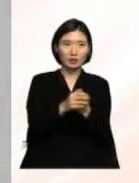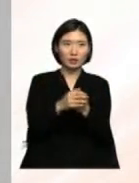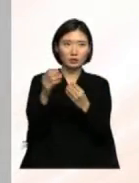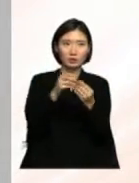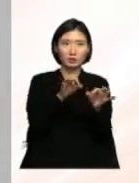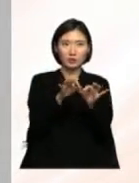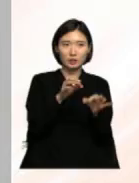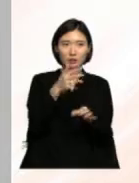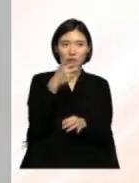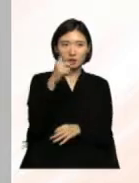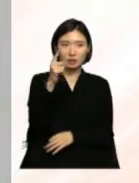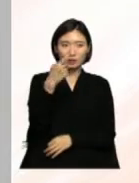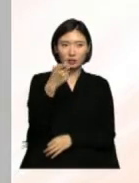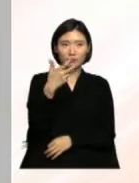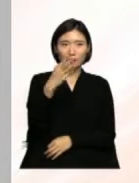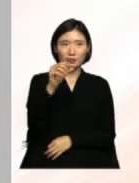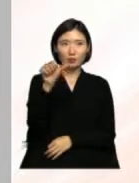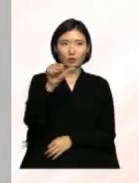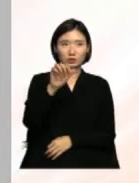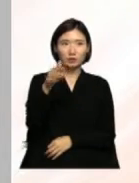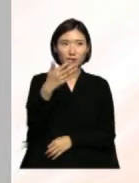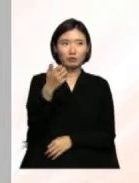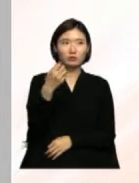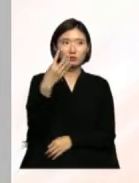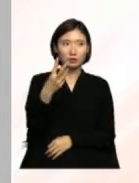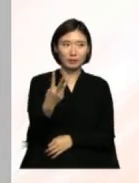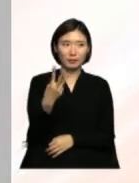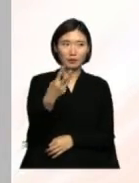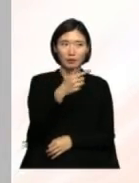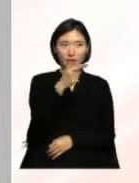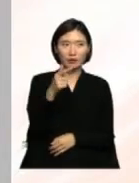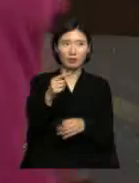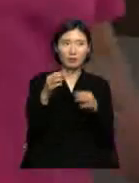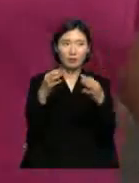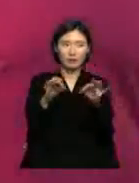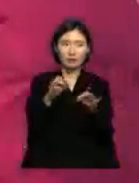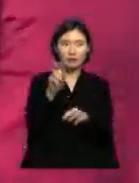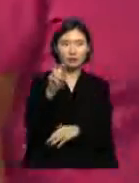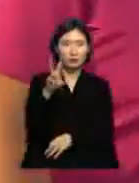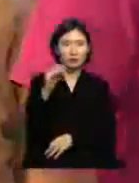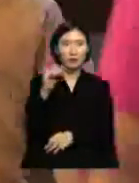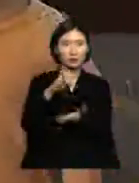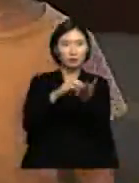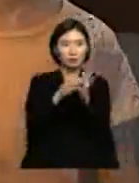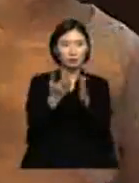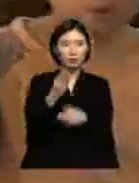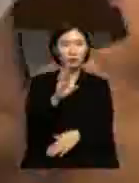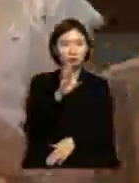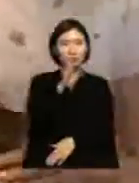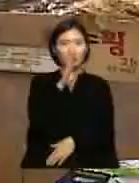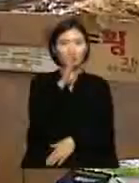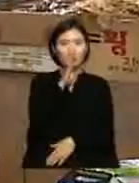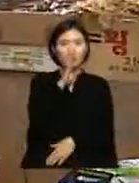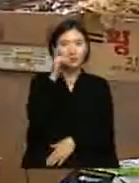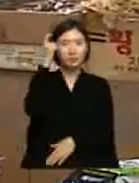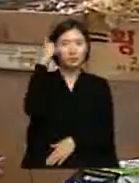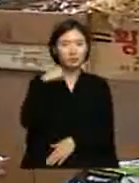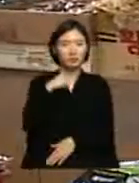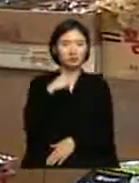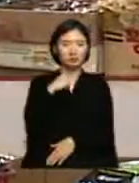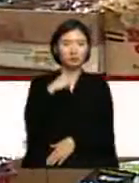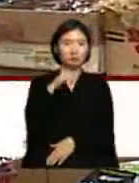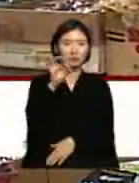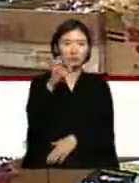5,493원, 대형마트는 22만 7,404원입니다. 하지만 실제 주부들이 느끼는 차례상 비용은 이보다